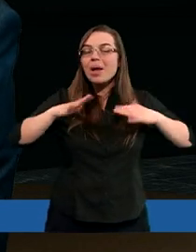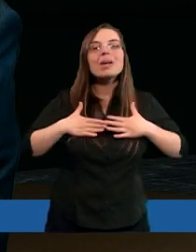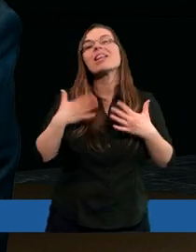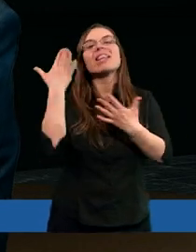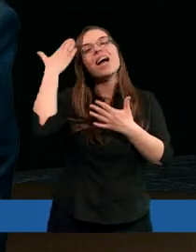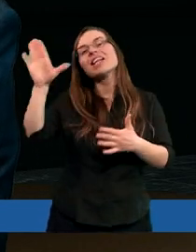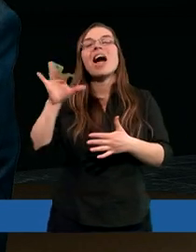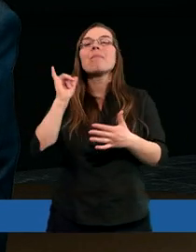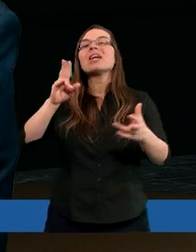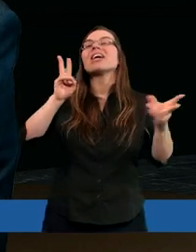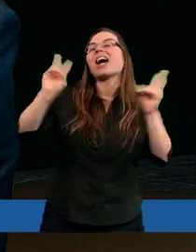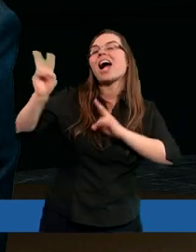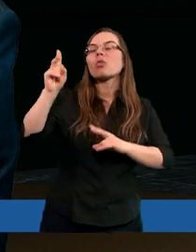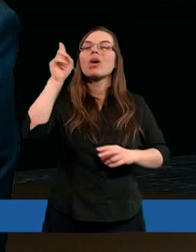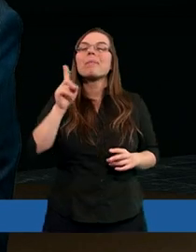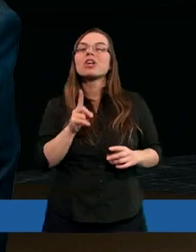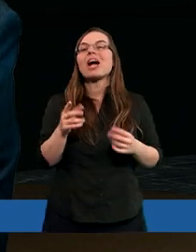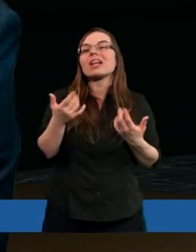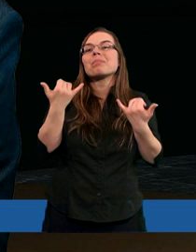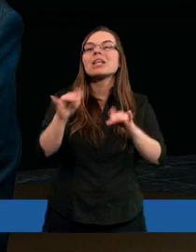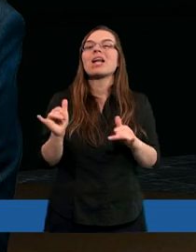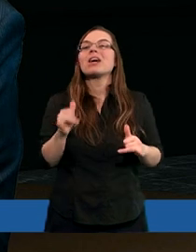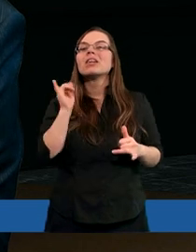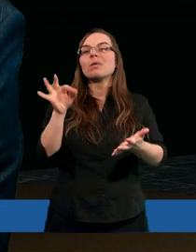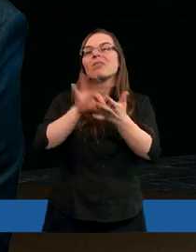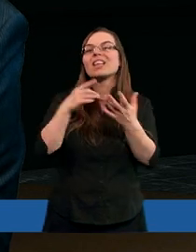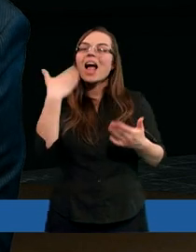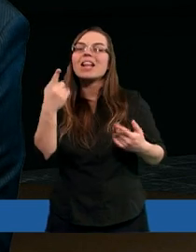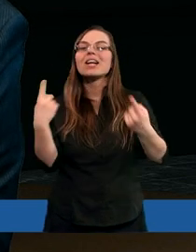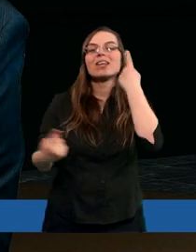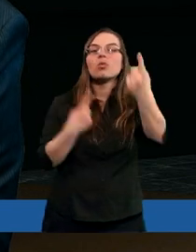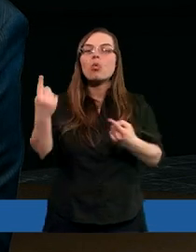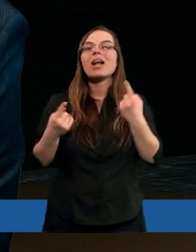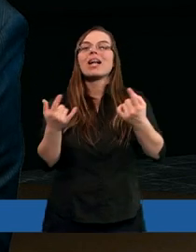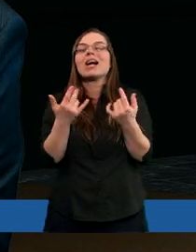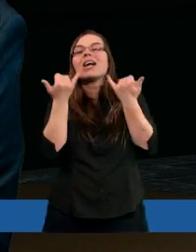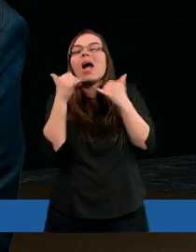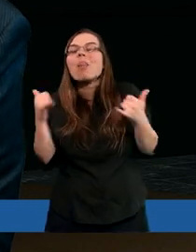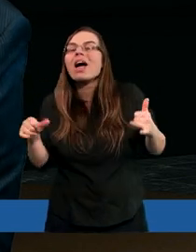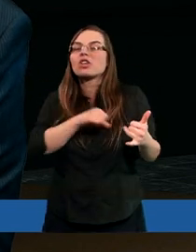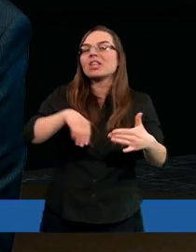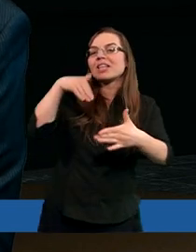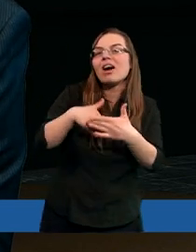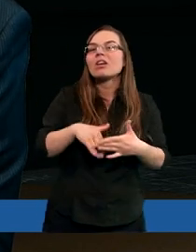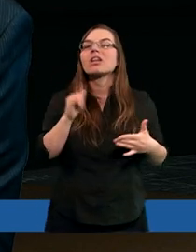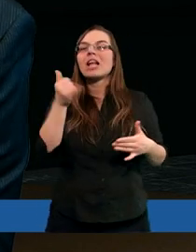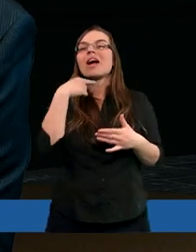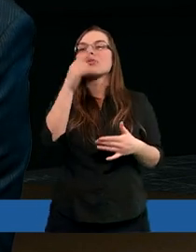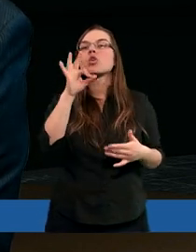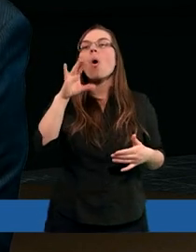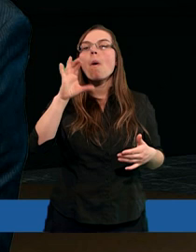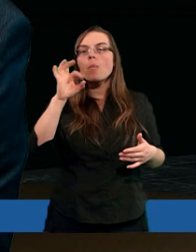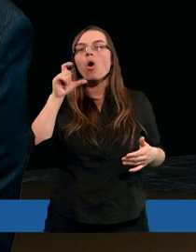reagujemy, myślimy, znaczy w jaki sposób my w danej sytuacji, a nie innej będziemy się zachowywać. Tak jak powiedziała Szymborska,